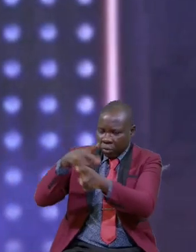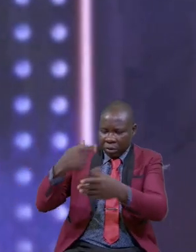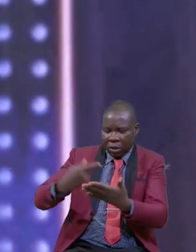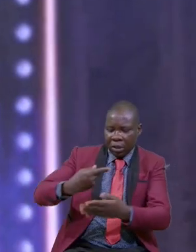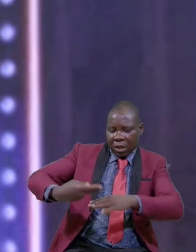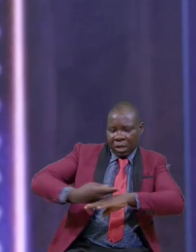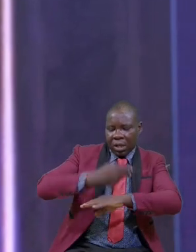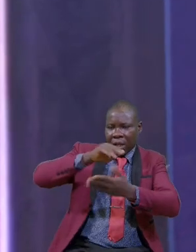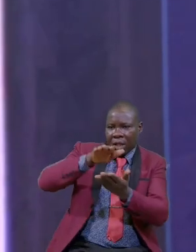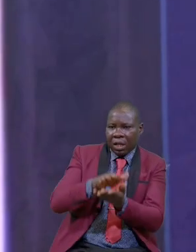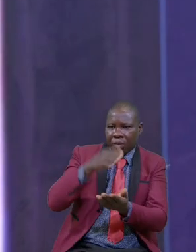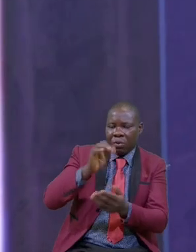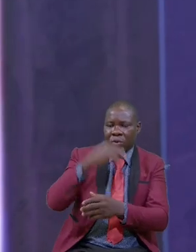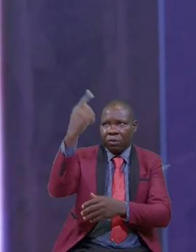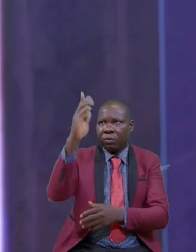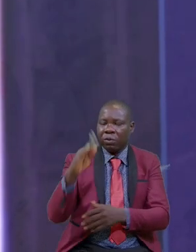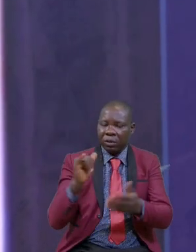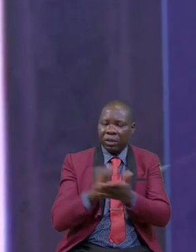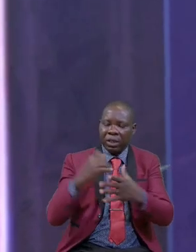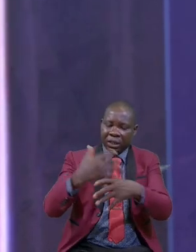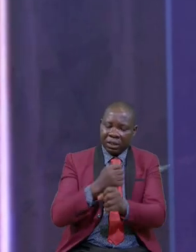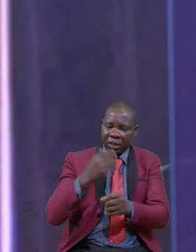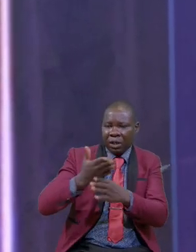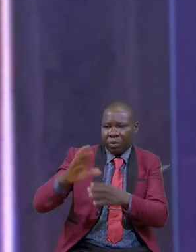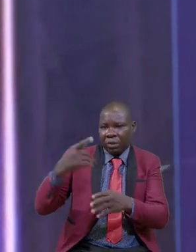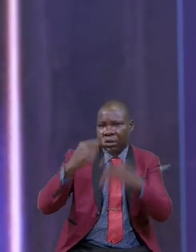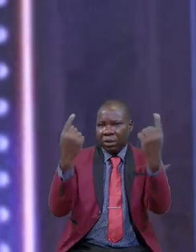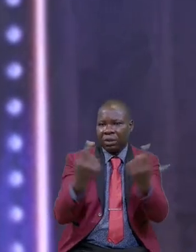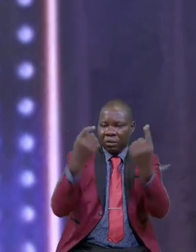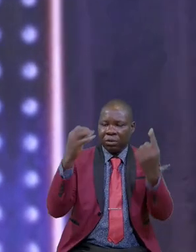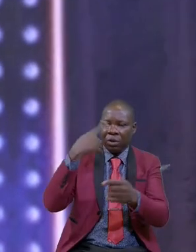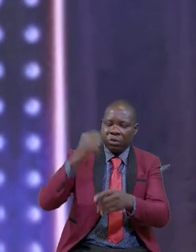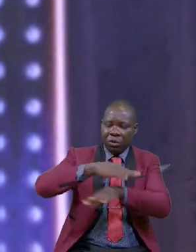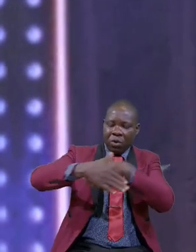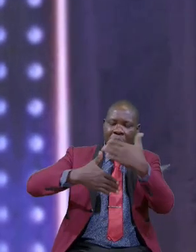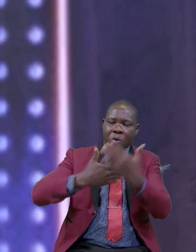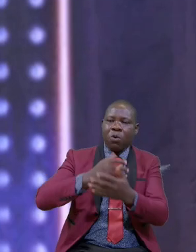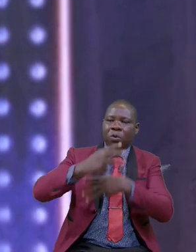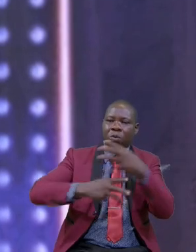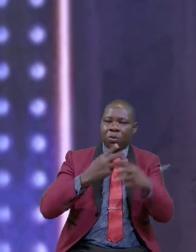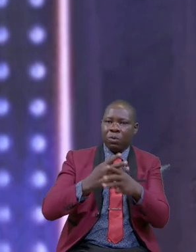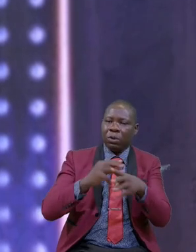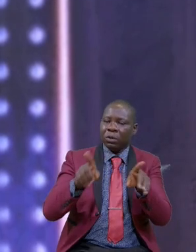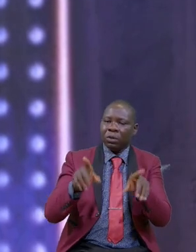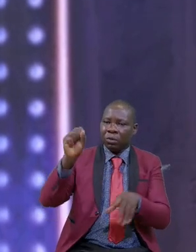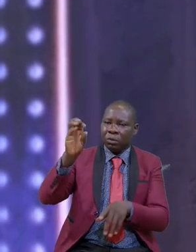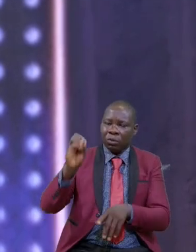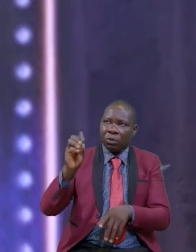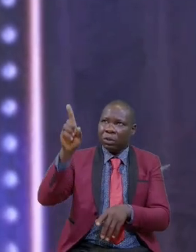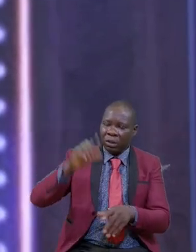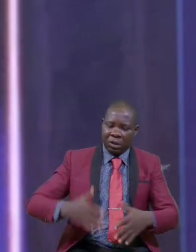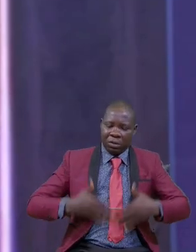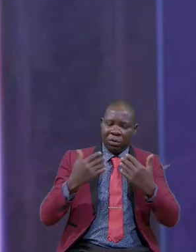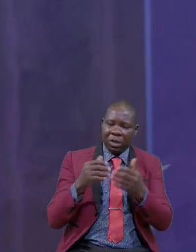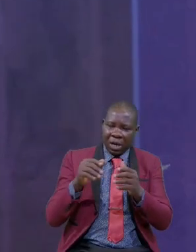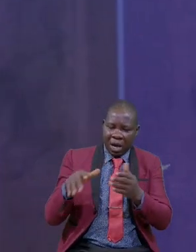le péché du monde. Donc il habite parmi nous. Nous avons